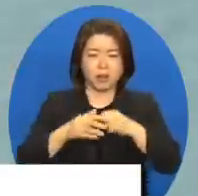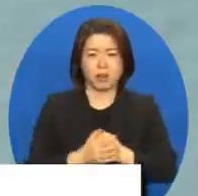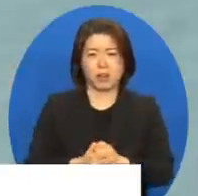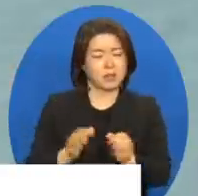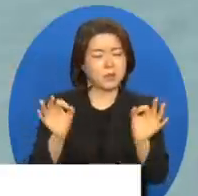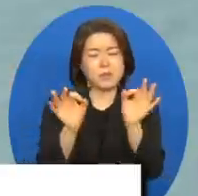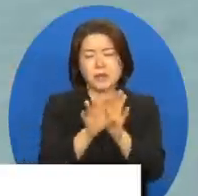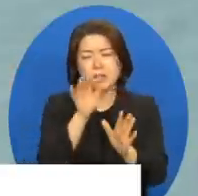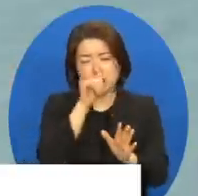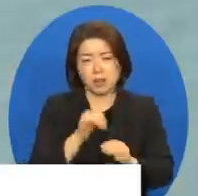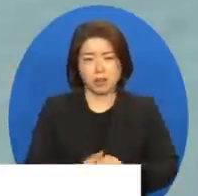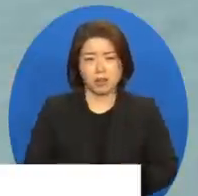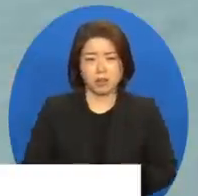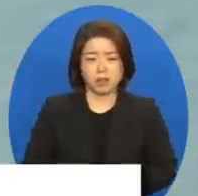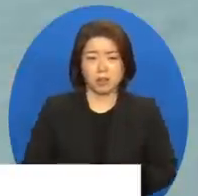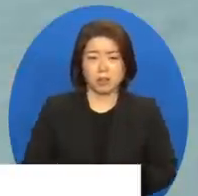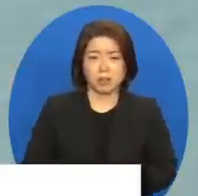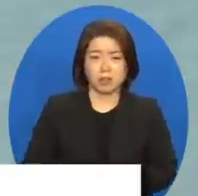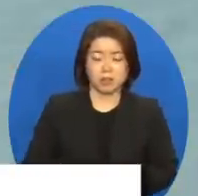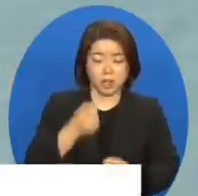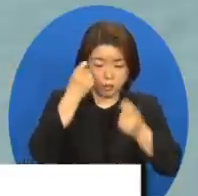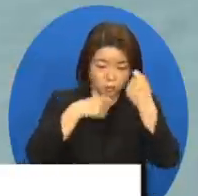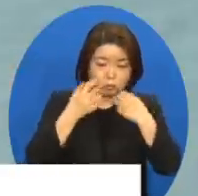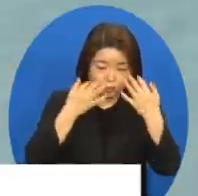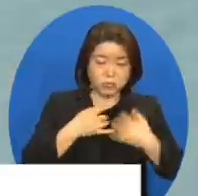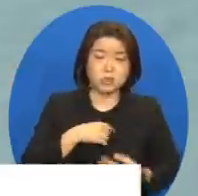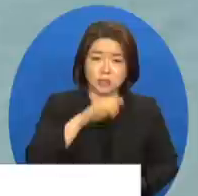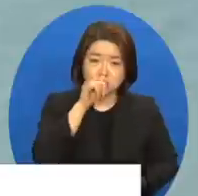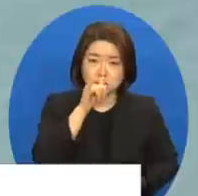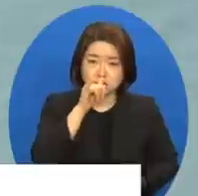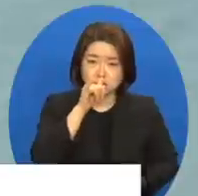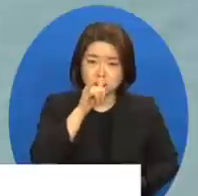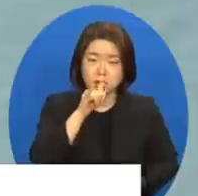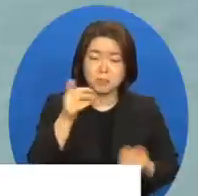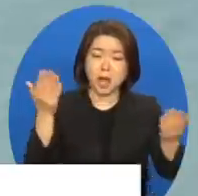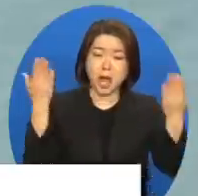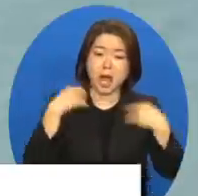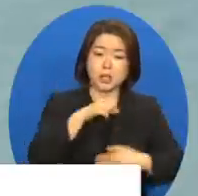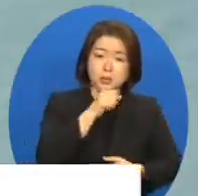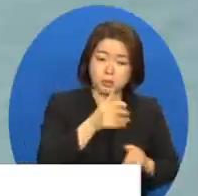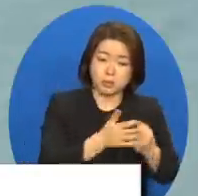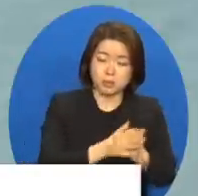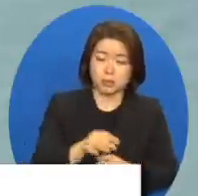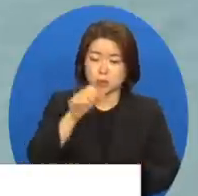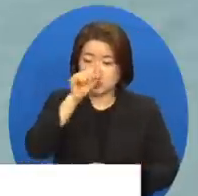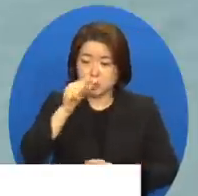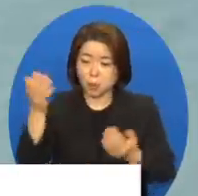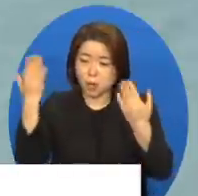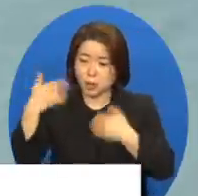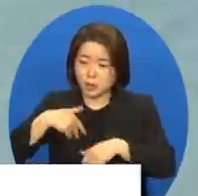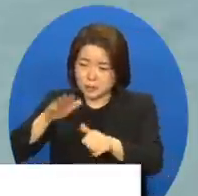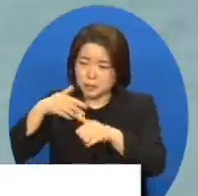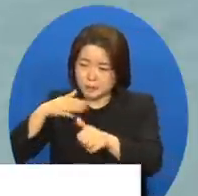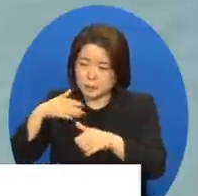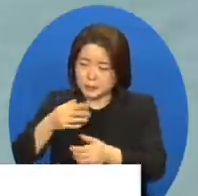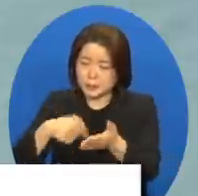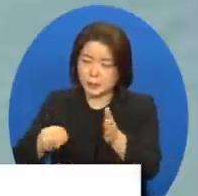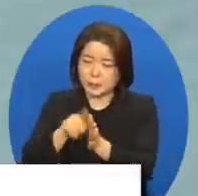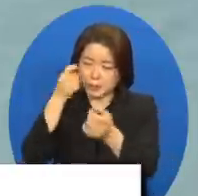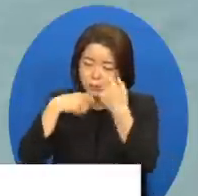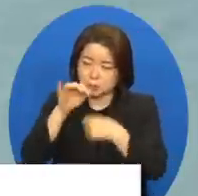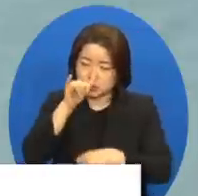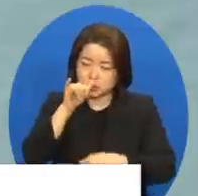물론 눈물 흘린 적 있습니다. 학교 성적 때문에 좋은 학교 가라고, 군에